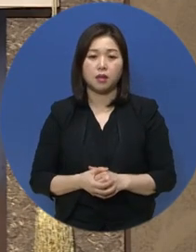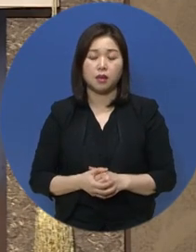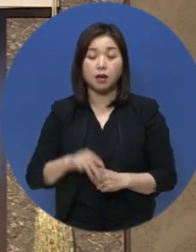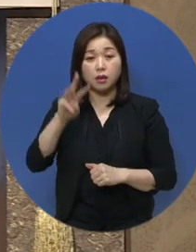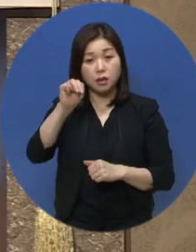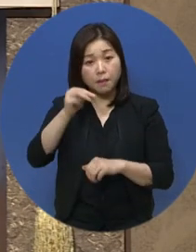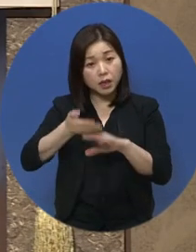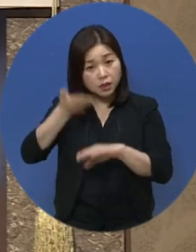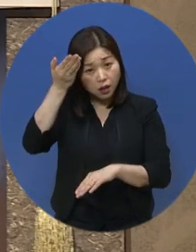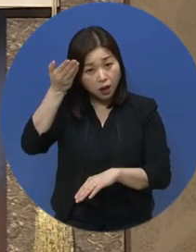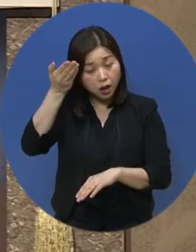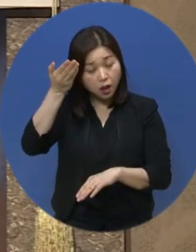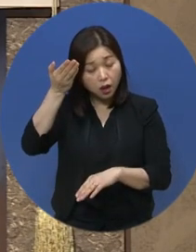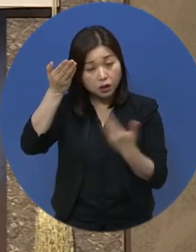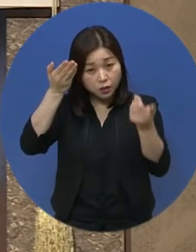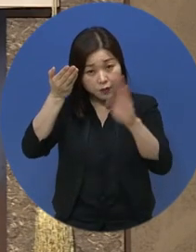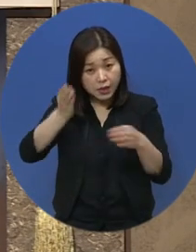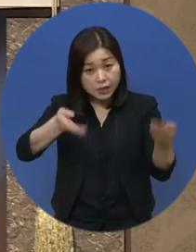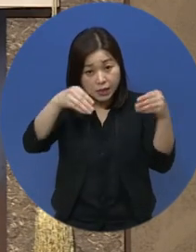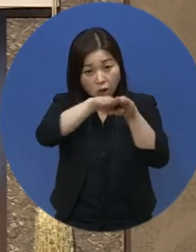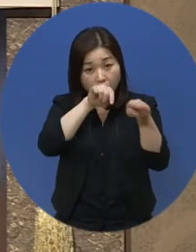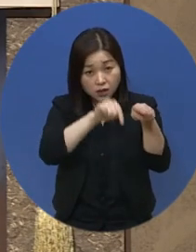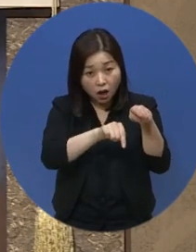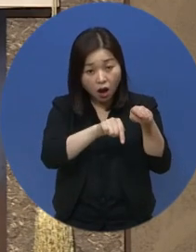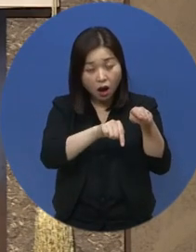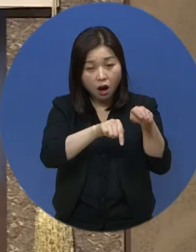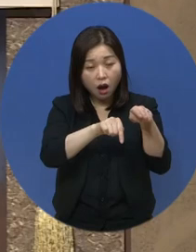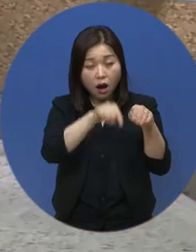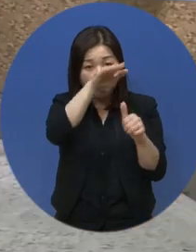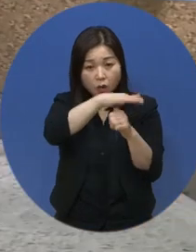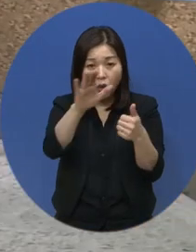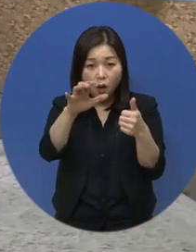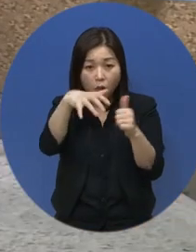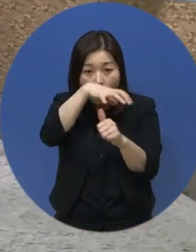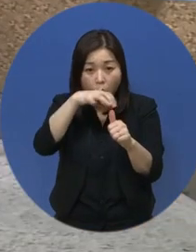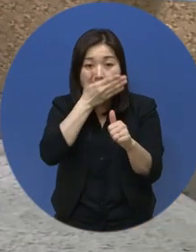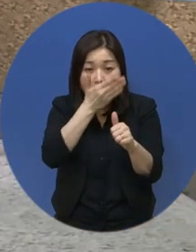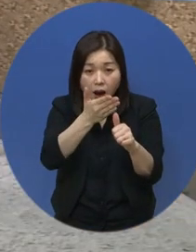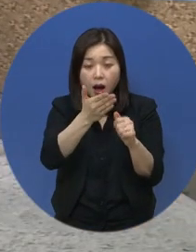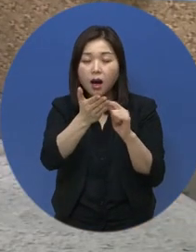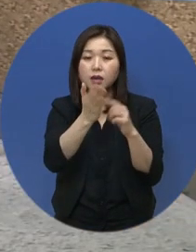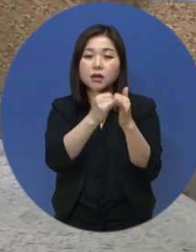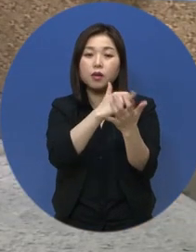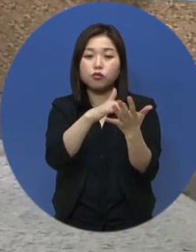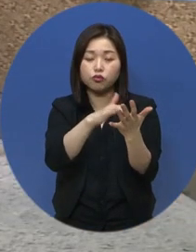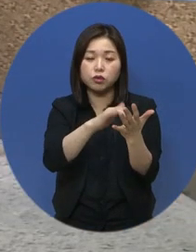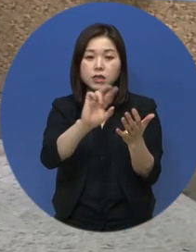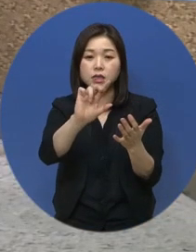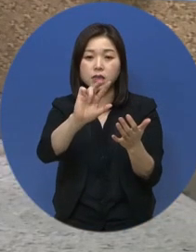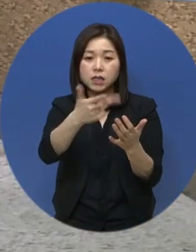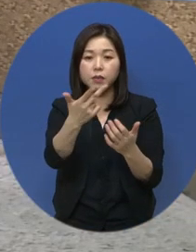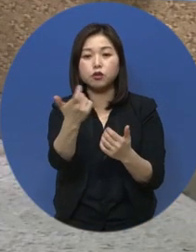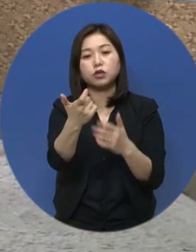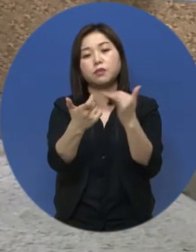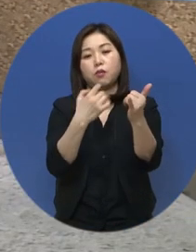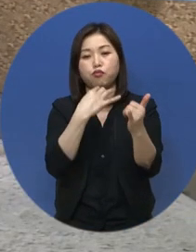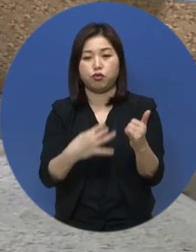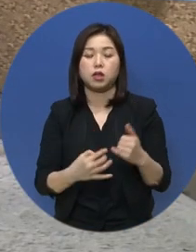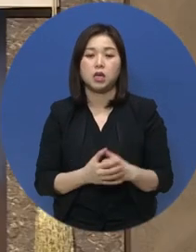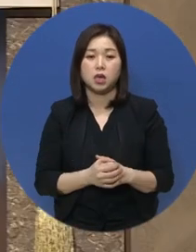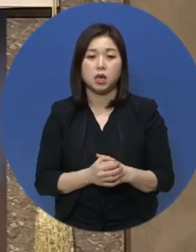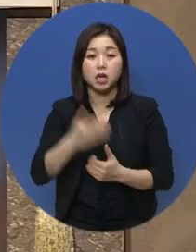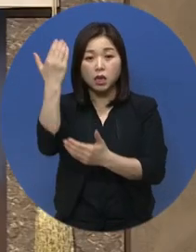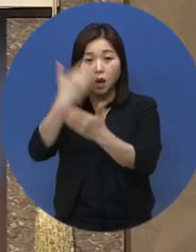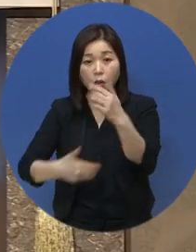3만 건이 넘는데 우리 시설에서 아이들을 보호할 수 있는 인원은 760명이에요. 그럼